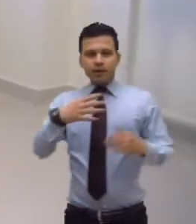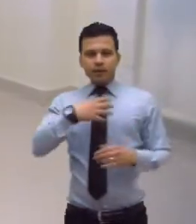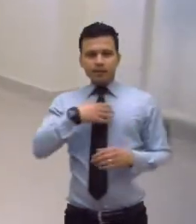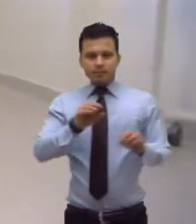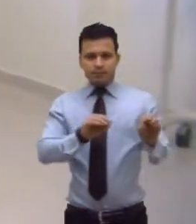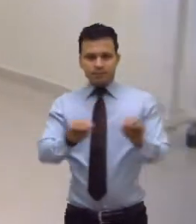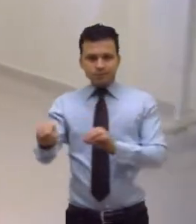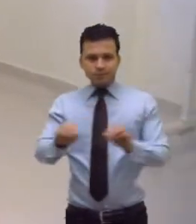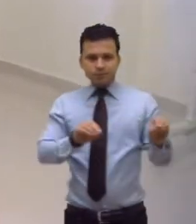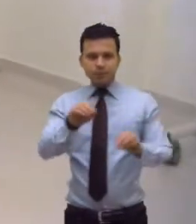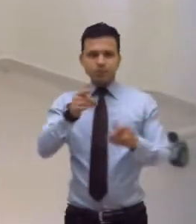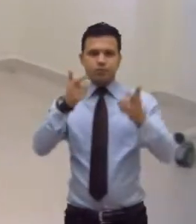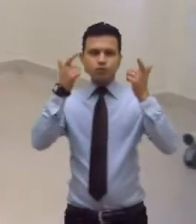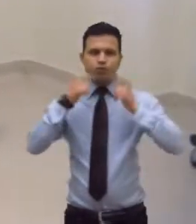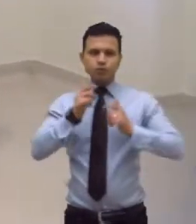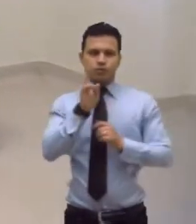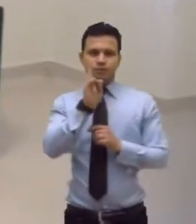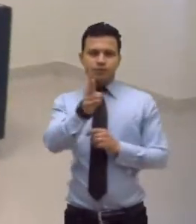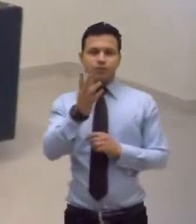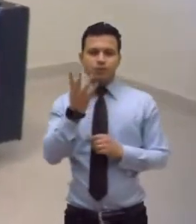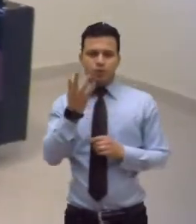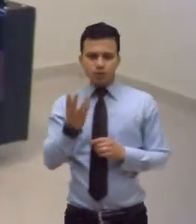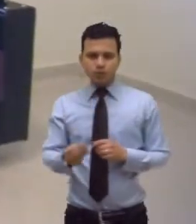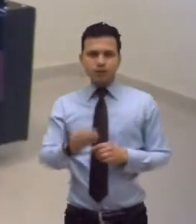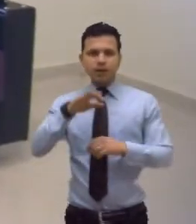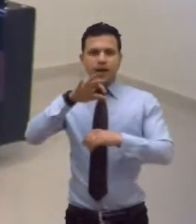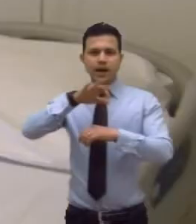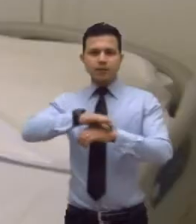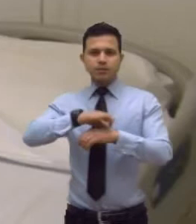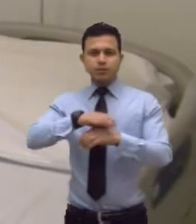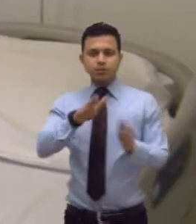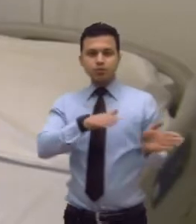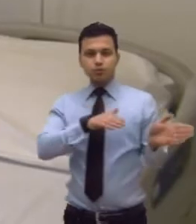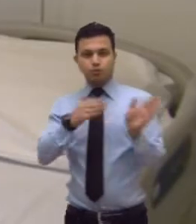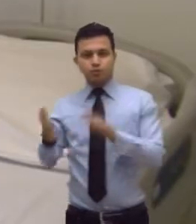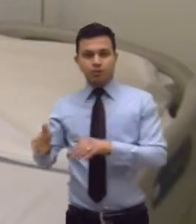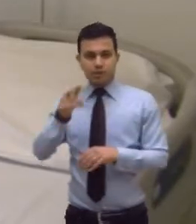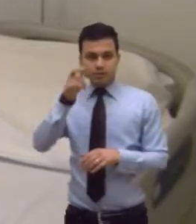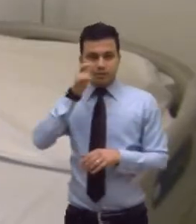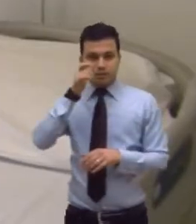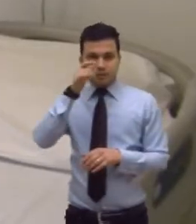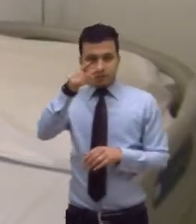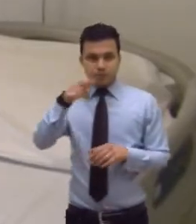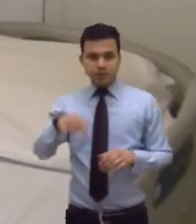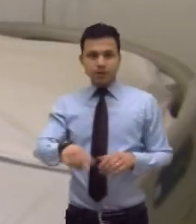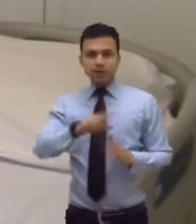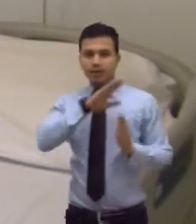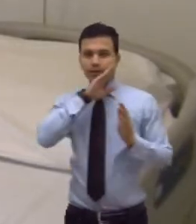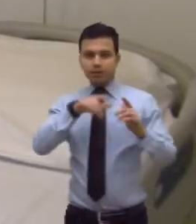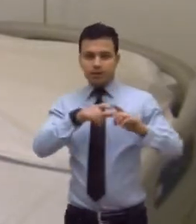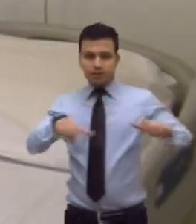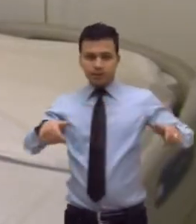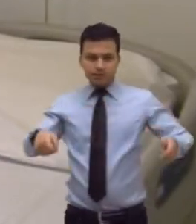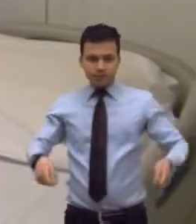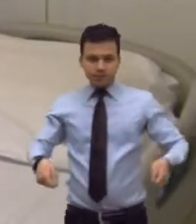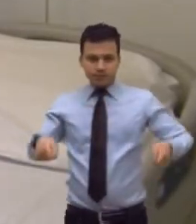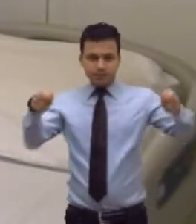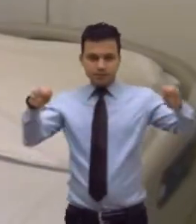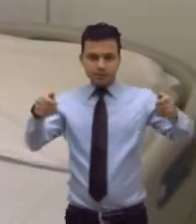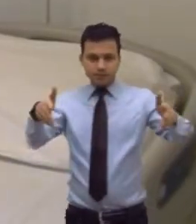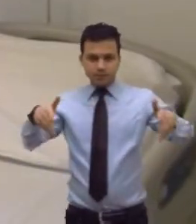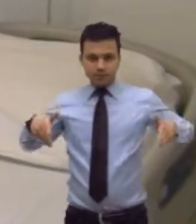düzeni hasta ve hasta yakınlarımızın sorumluluğundadır. Hastanızın düşme riskini ortadan kaldırmak adına yatağınızın